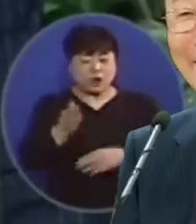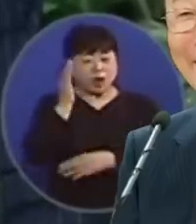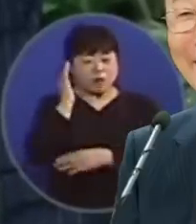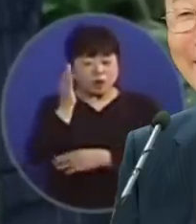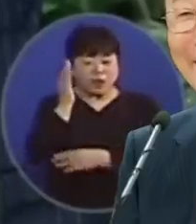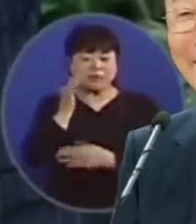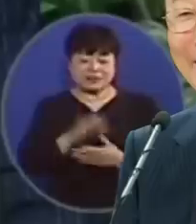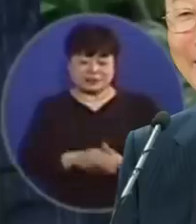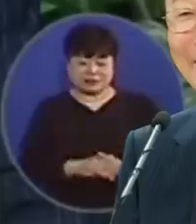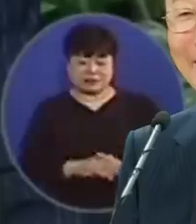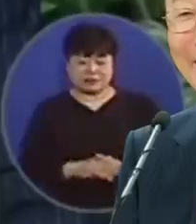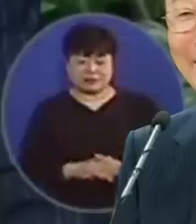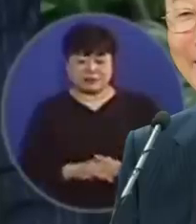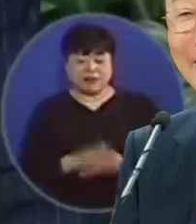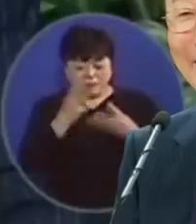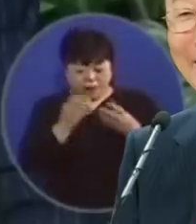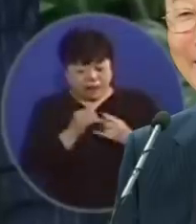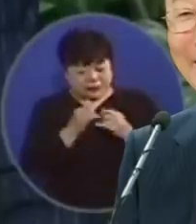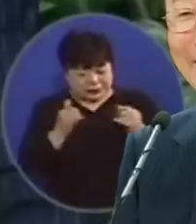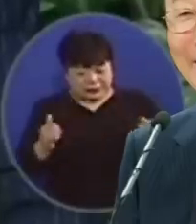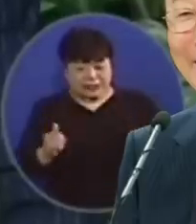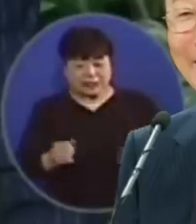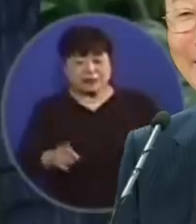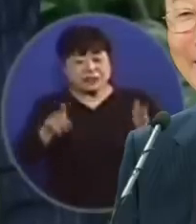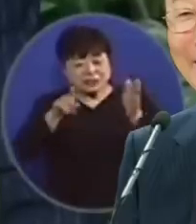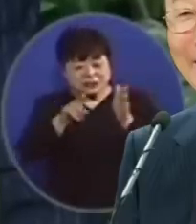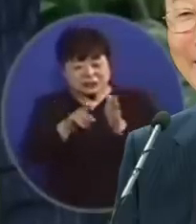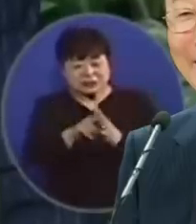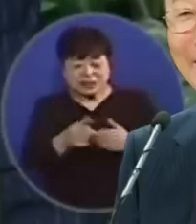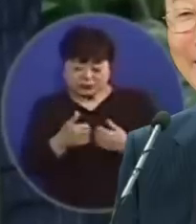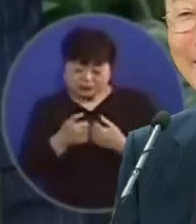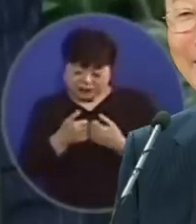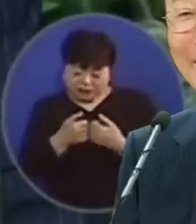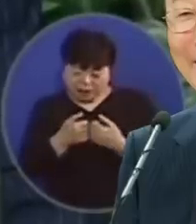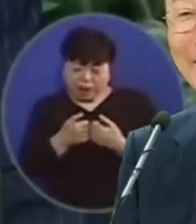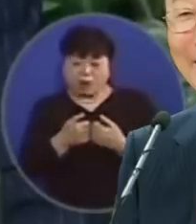목회하면서 얼마나 많은 사람이 신앙 상담에